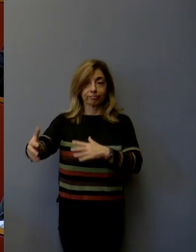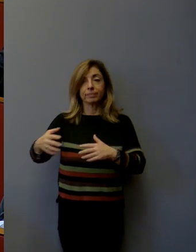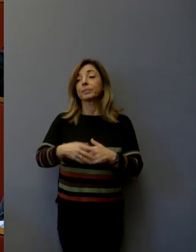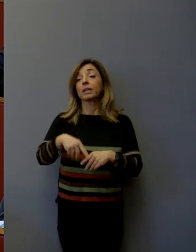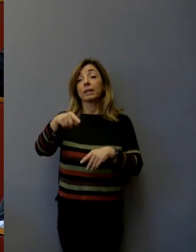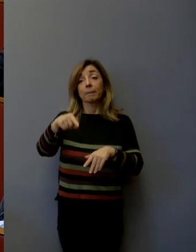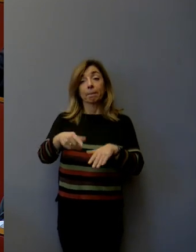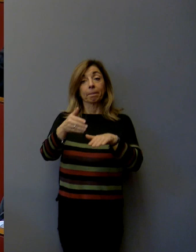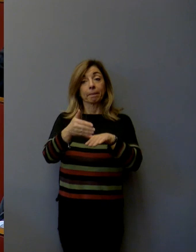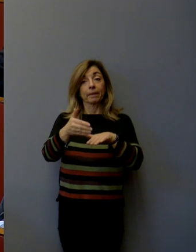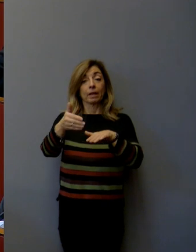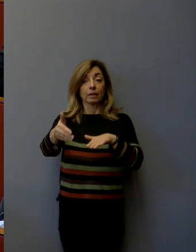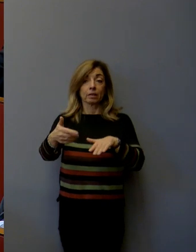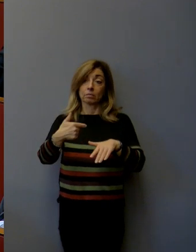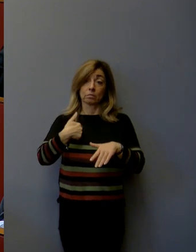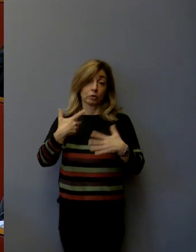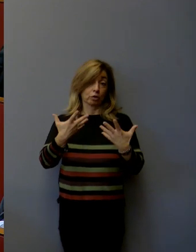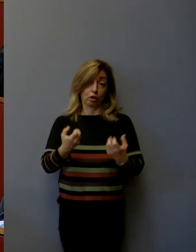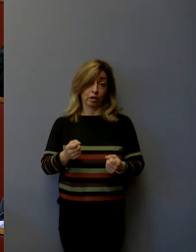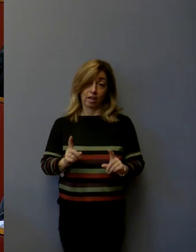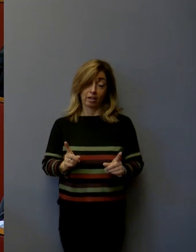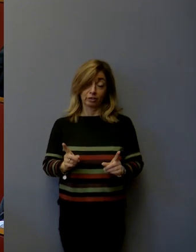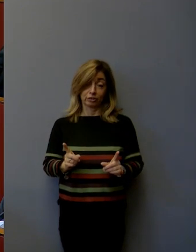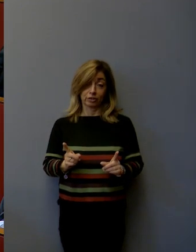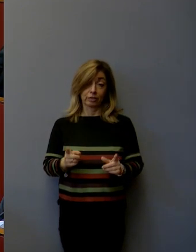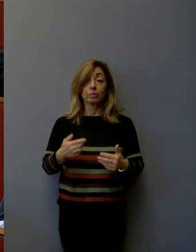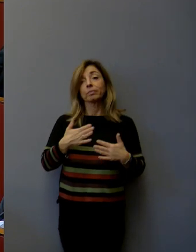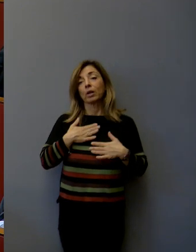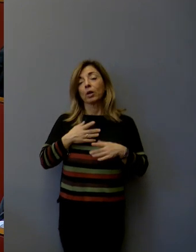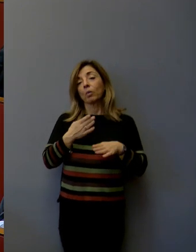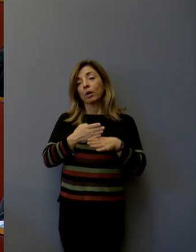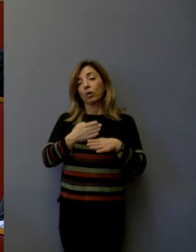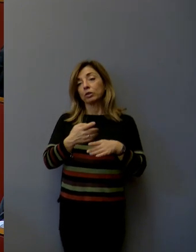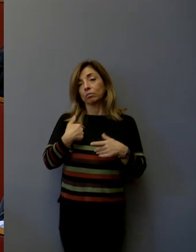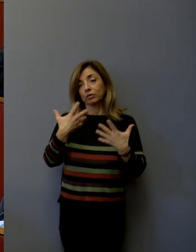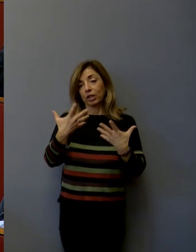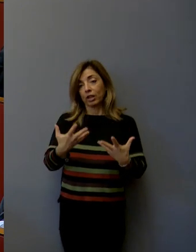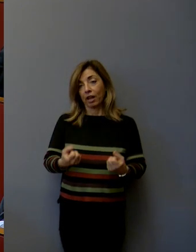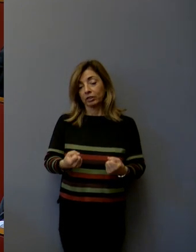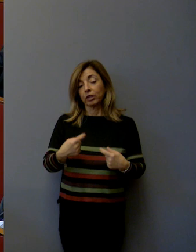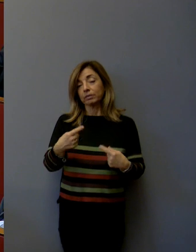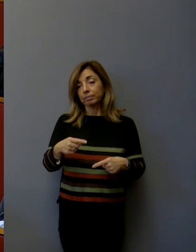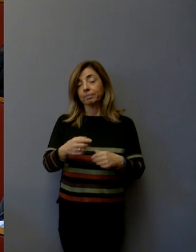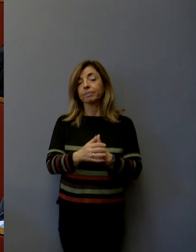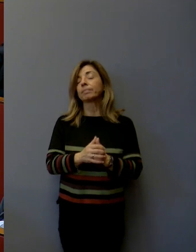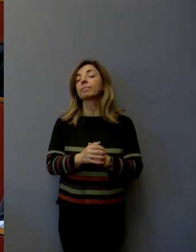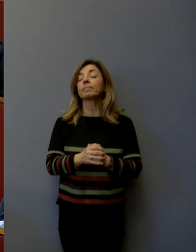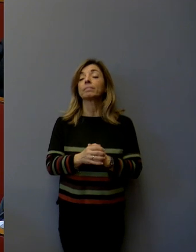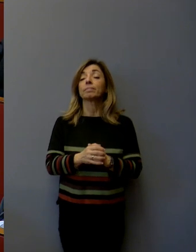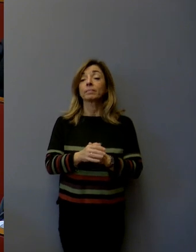è un ritardo che trovo in ammissibile da consigliere E quindi come dire mi sembra corretto